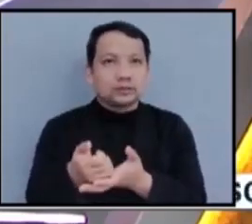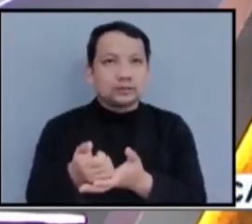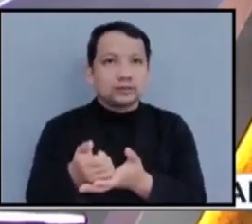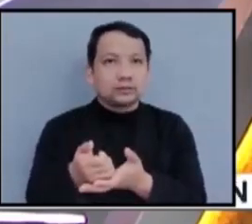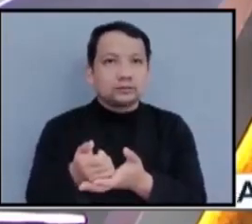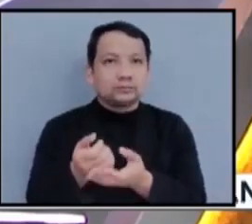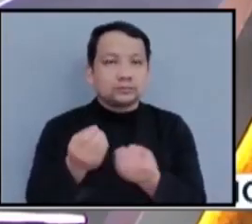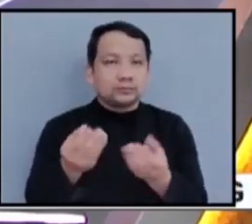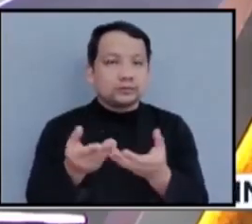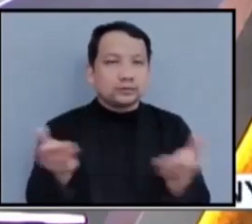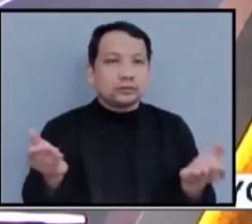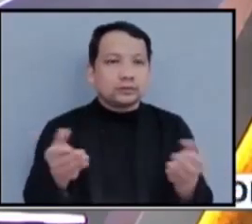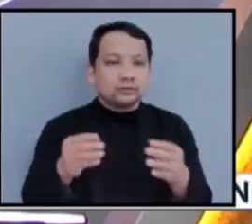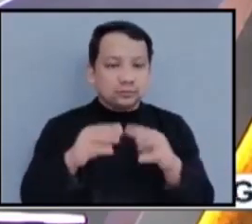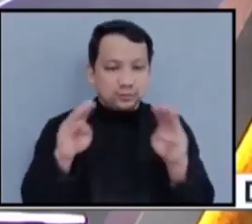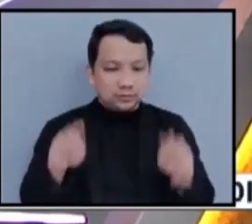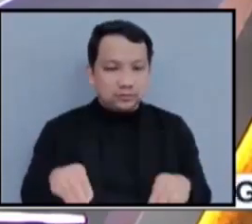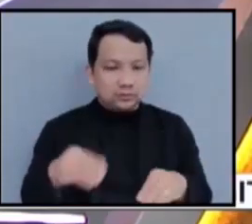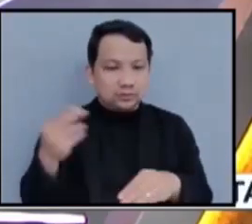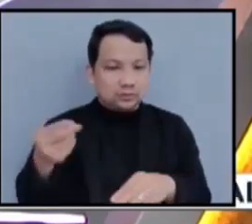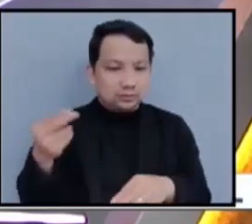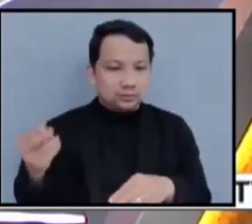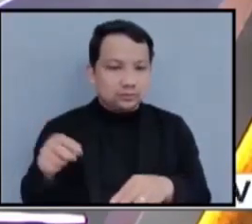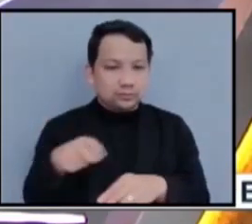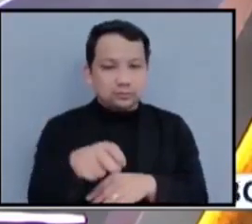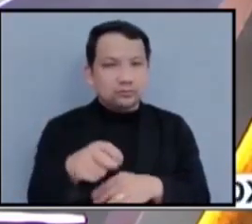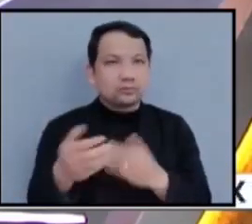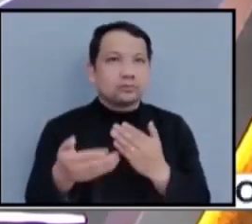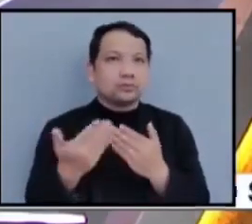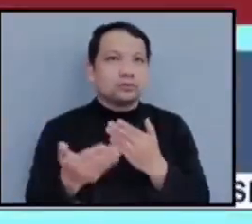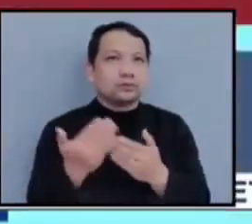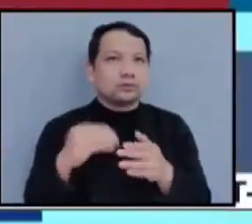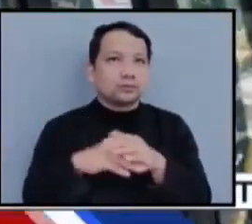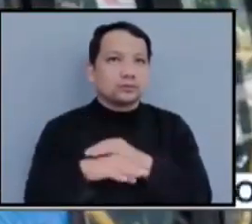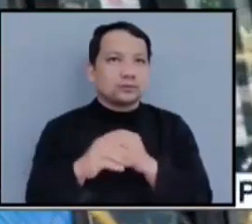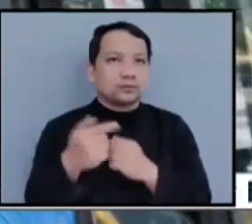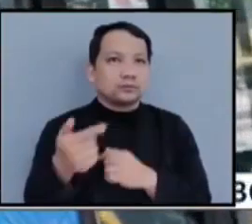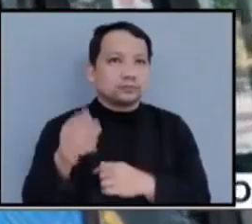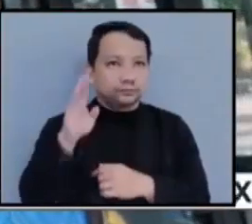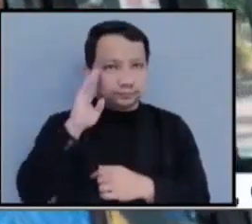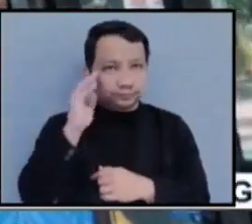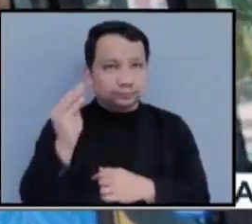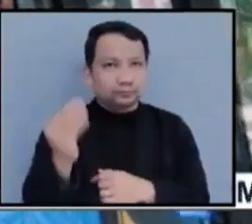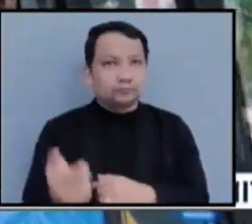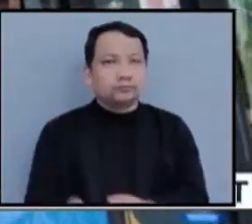pinadali na. Nagbabalik si Bian Manalo sa report. Rise and Shine, Bian.